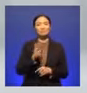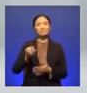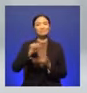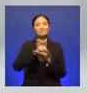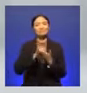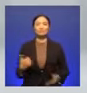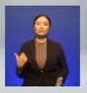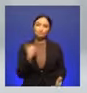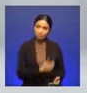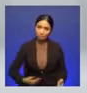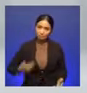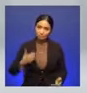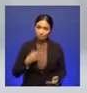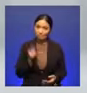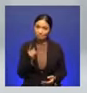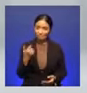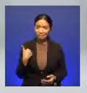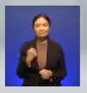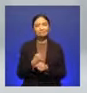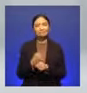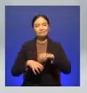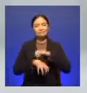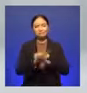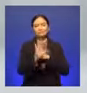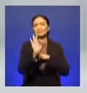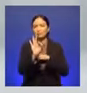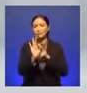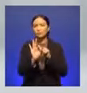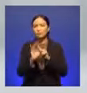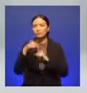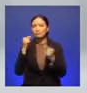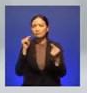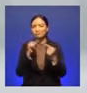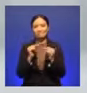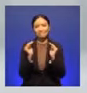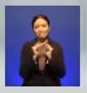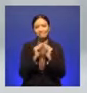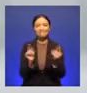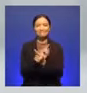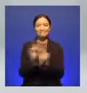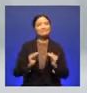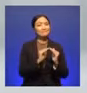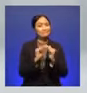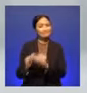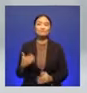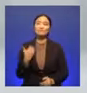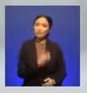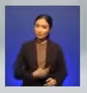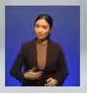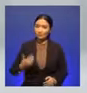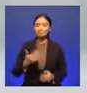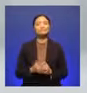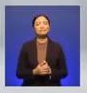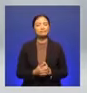การสุขภาพและแน่นอนต้องมีงานของสำนัก9นะคะที่พูดเรื่องความเป็นธรรมทางสังคมและสุขภาพด้วยเพราะ